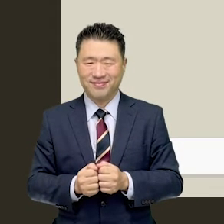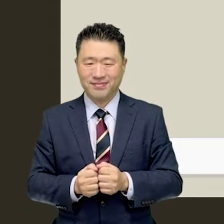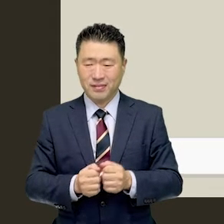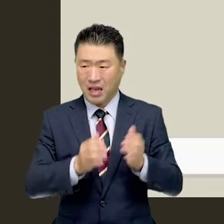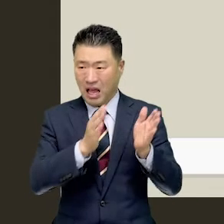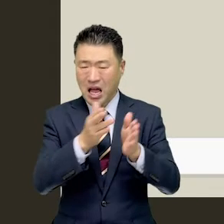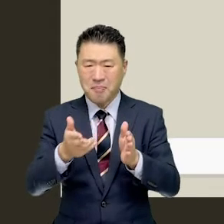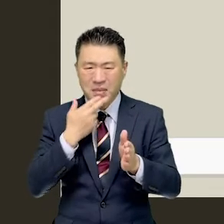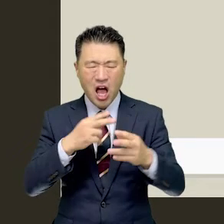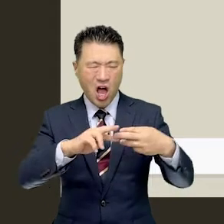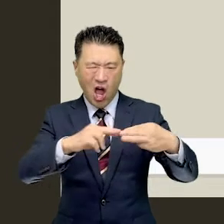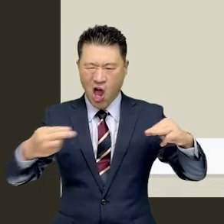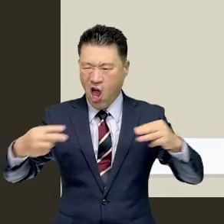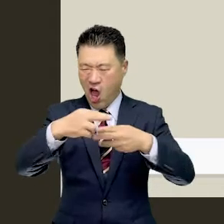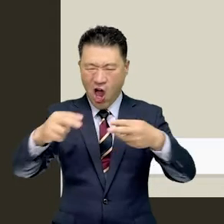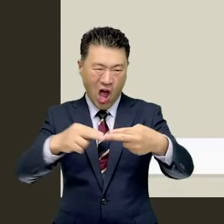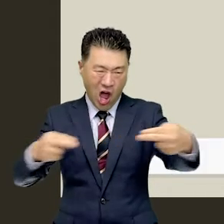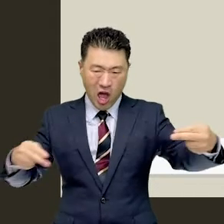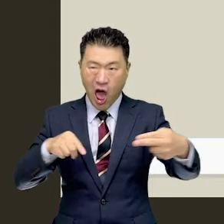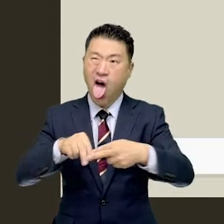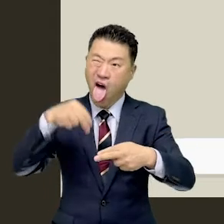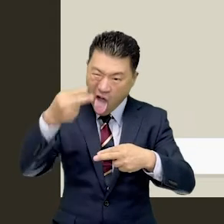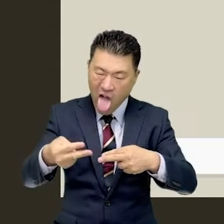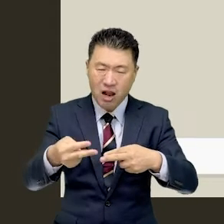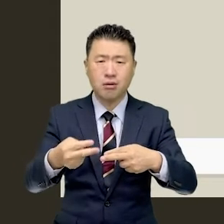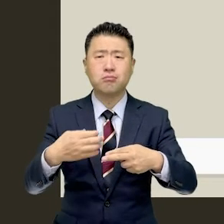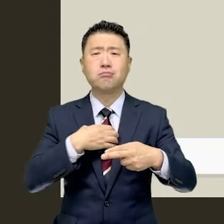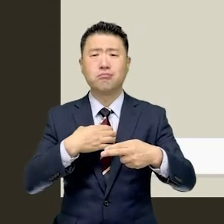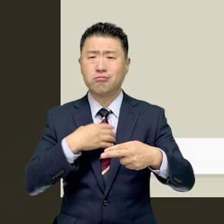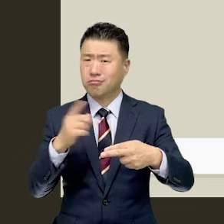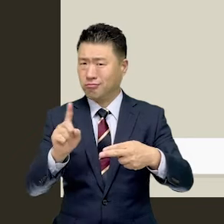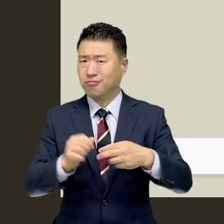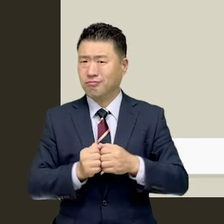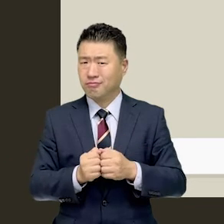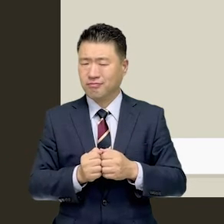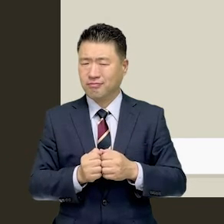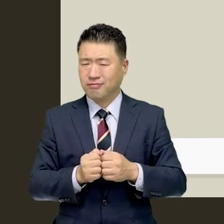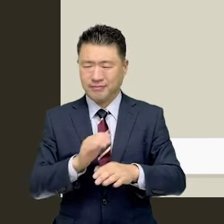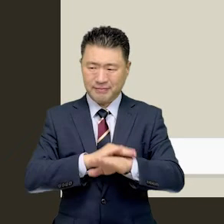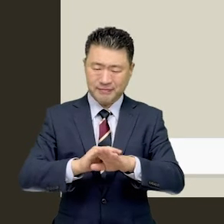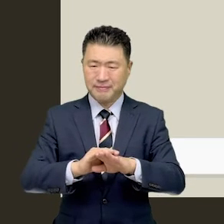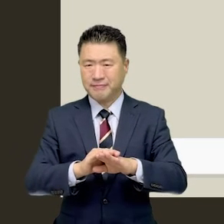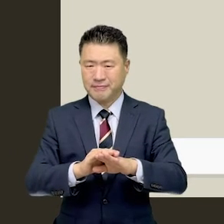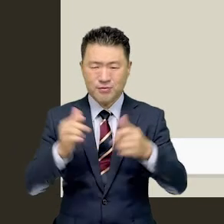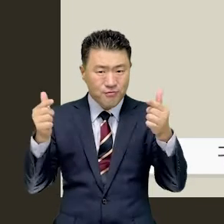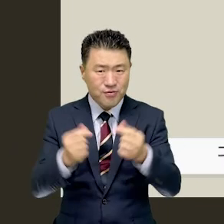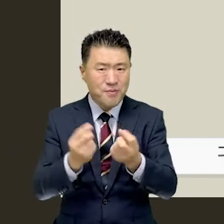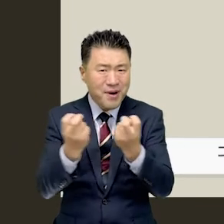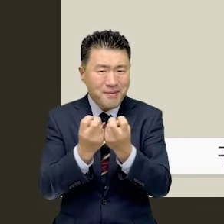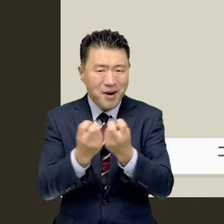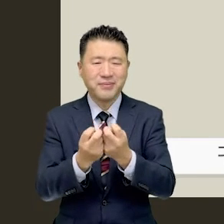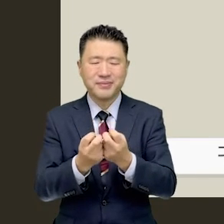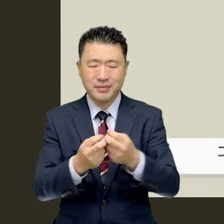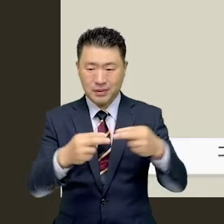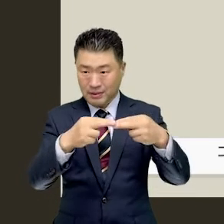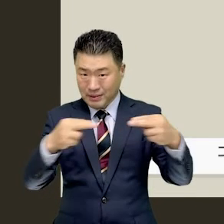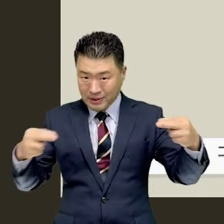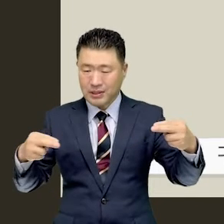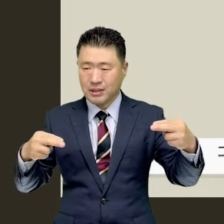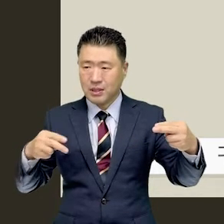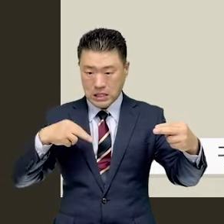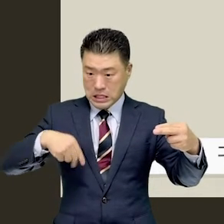정돈되지 않은 케이블로 인한 넘어짐 위험도 있는데요. 이런 위험을 제거하거나 줄이기 위해 케이블이